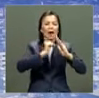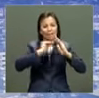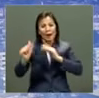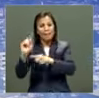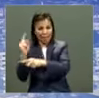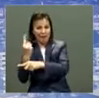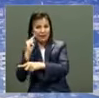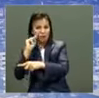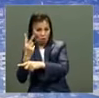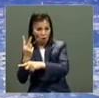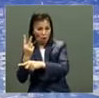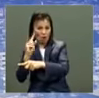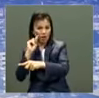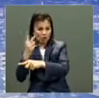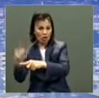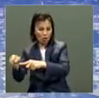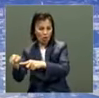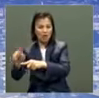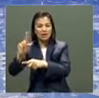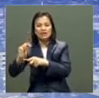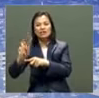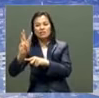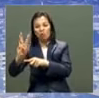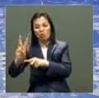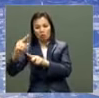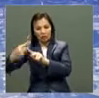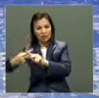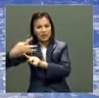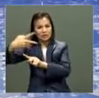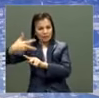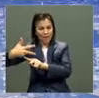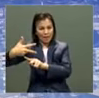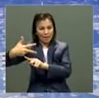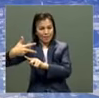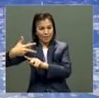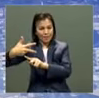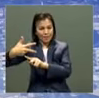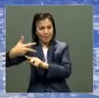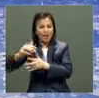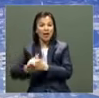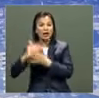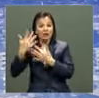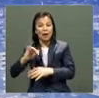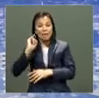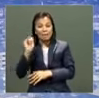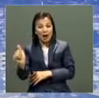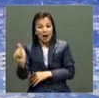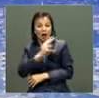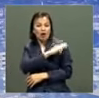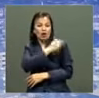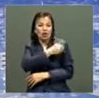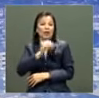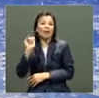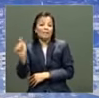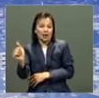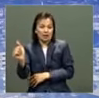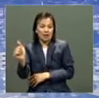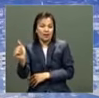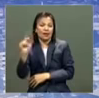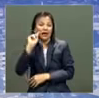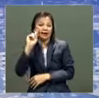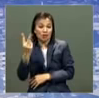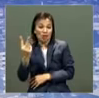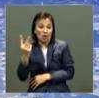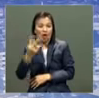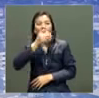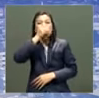อีกครั้งนึงมารักษาในวันที่26มีนาคมเข้ารับการรักษาในโรงพยาบาลนะครับก็